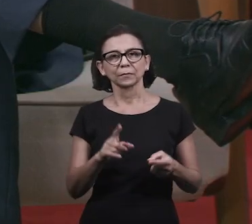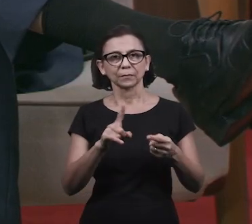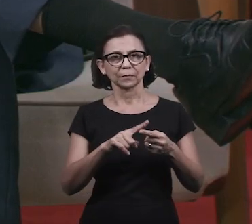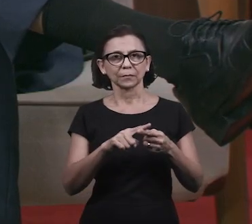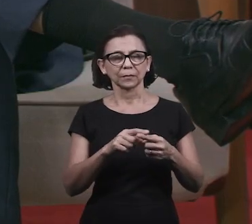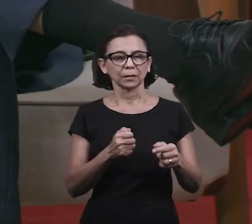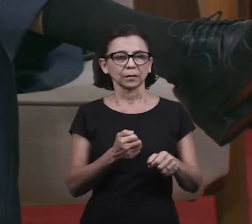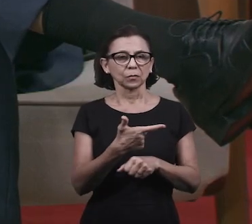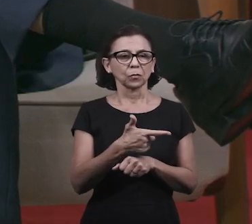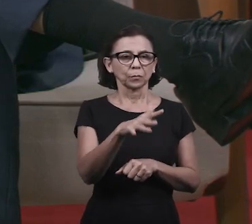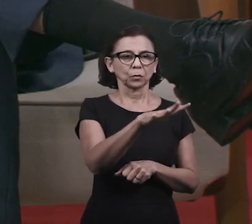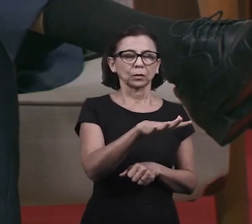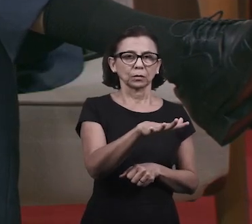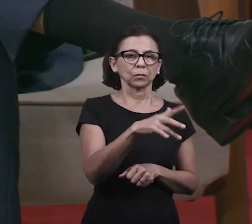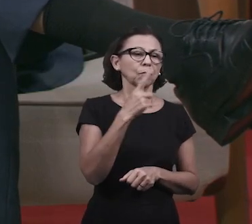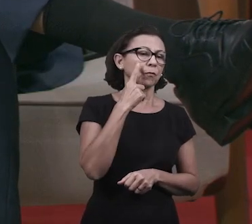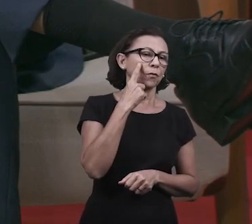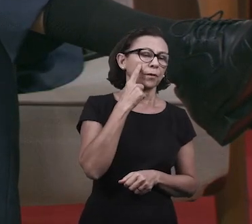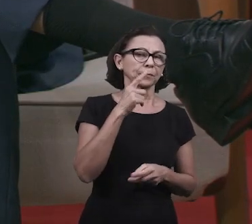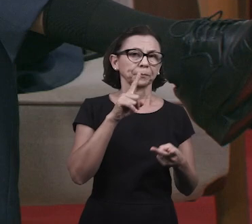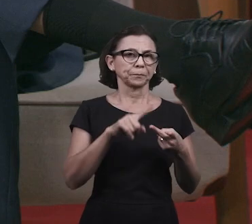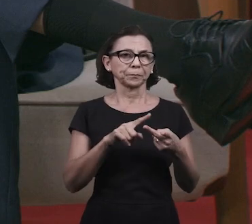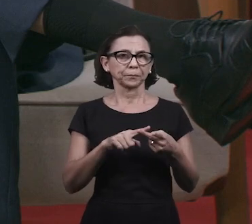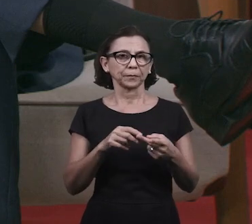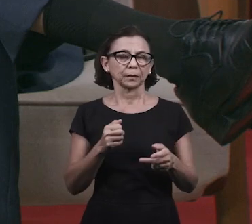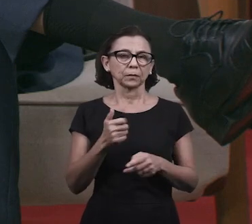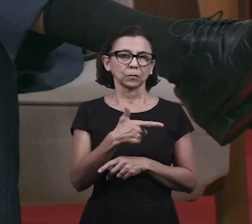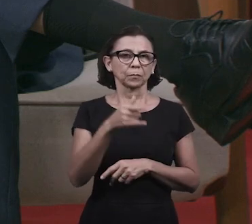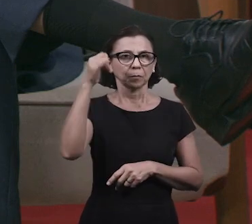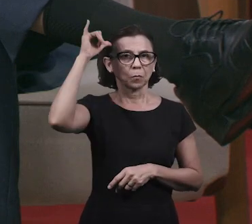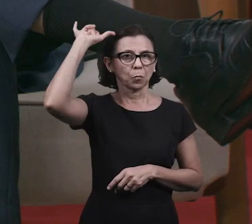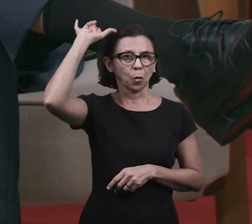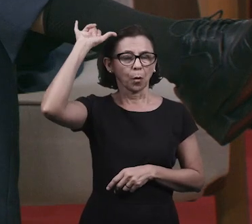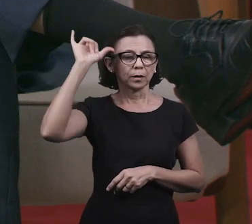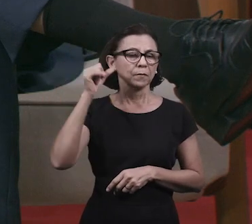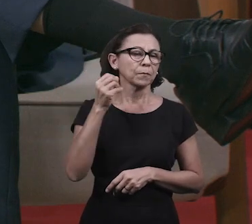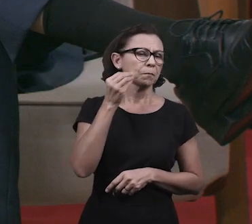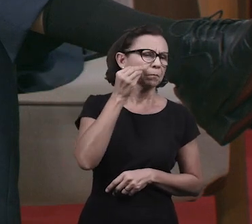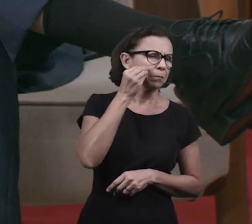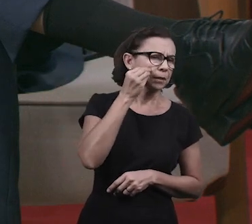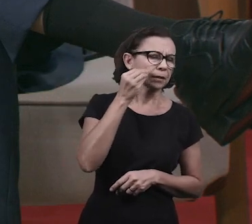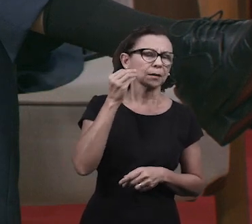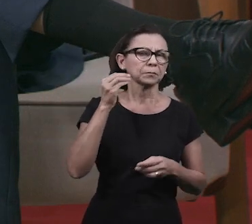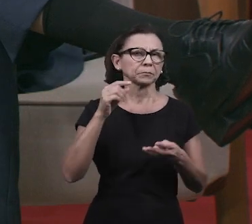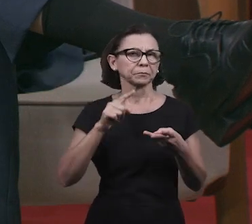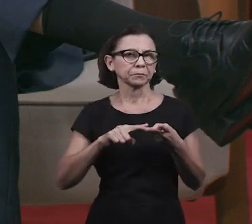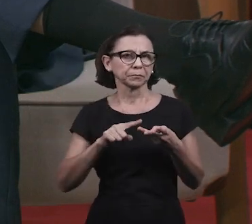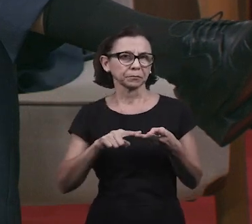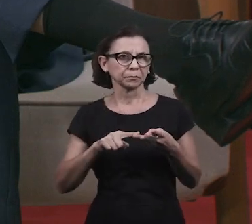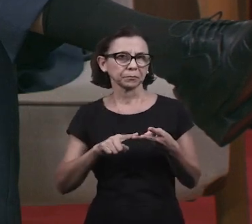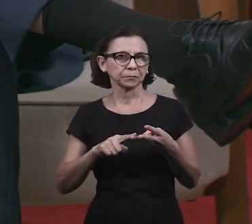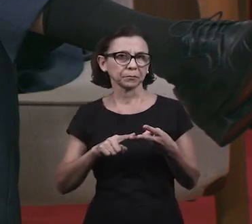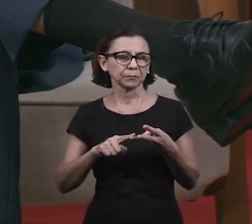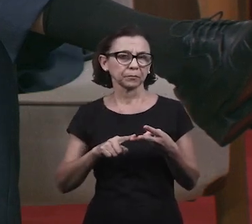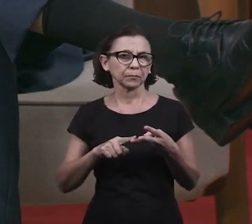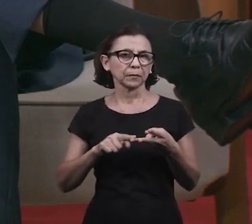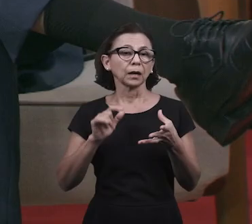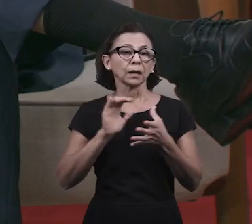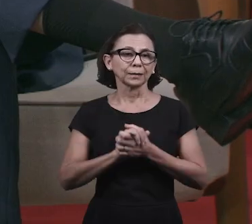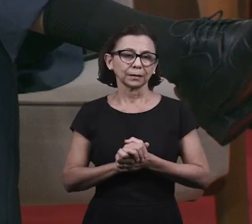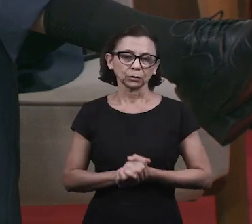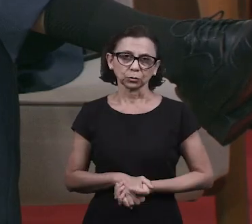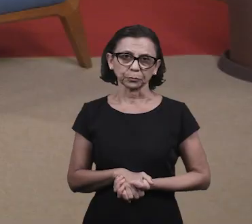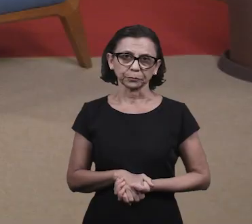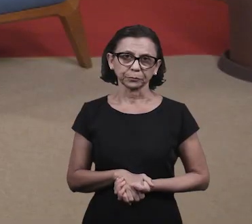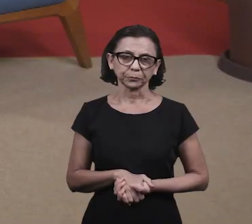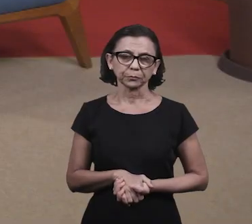un champ, et c'est important d'aller voir. J'ai acheté 5 paires de bœufs, et maintenant, je